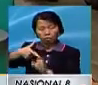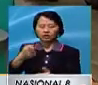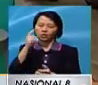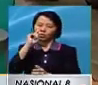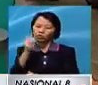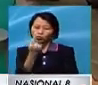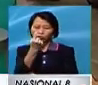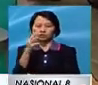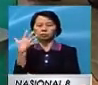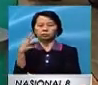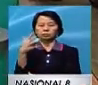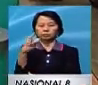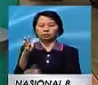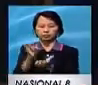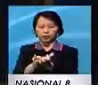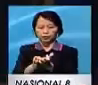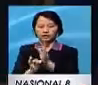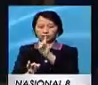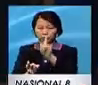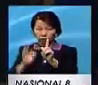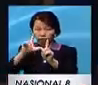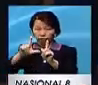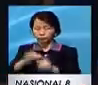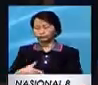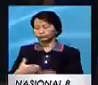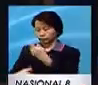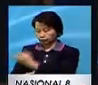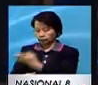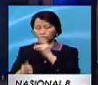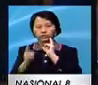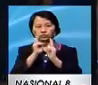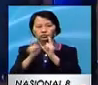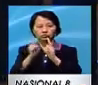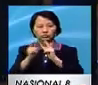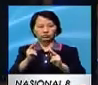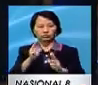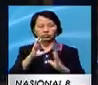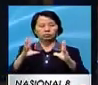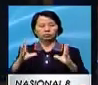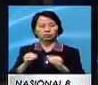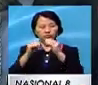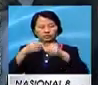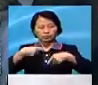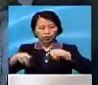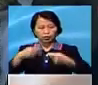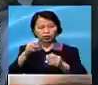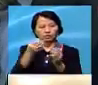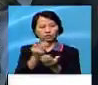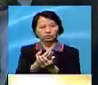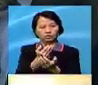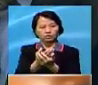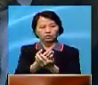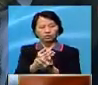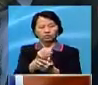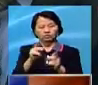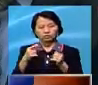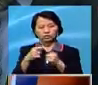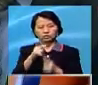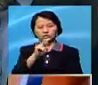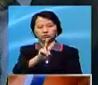hanya 15 sen seliter. Beliau sebelum itu berucap pada persidangan Pasaran Modal Malaysia ke-21.